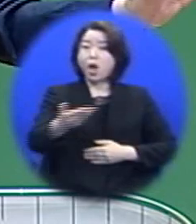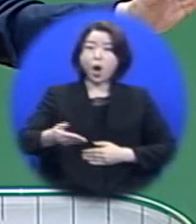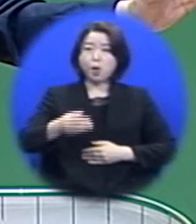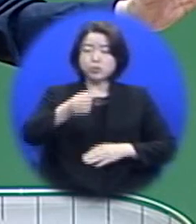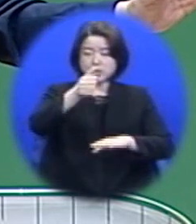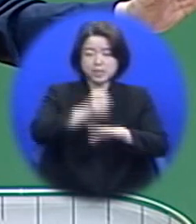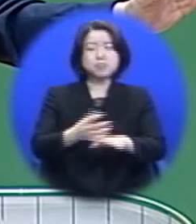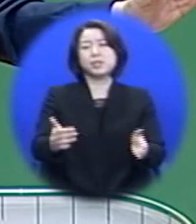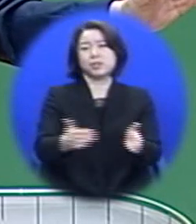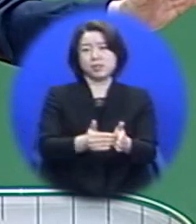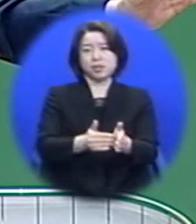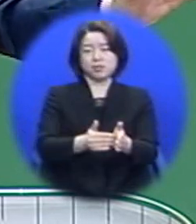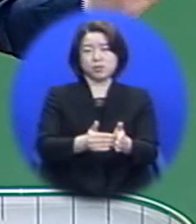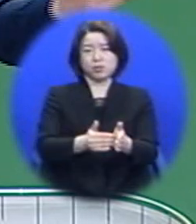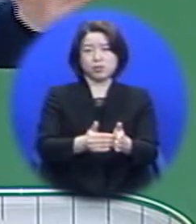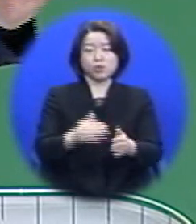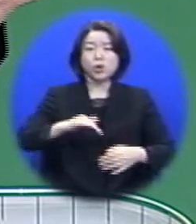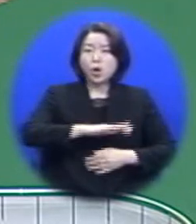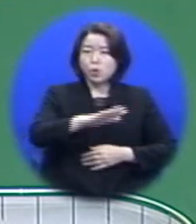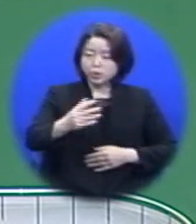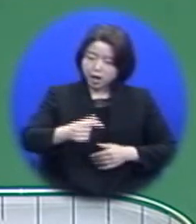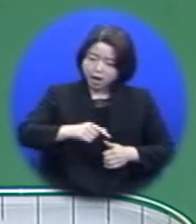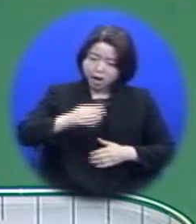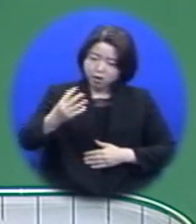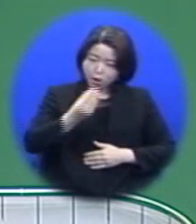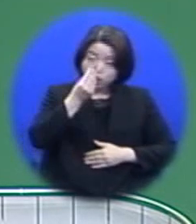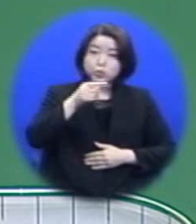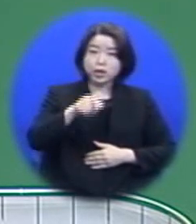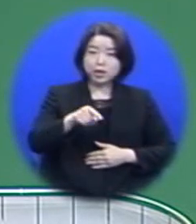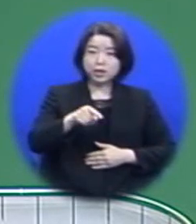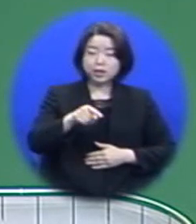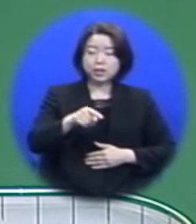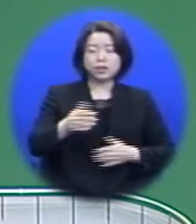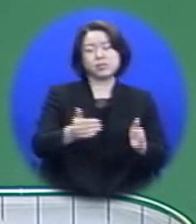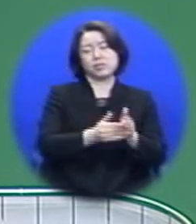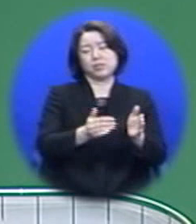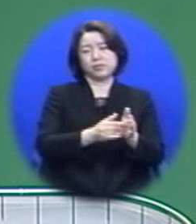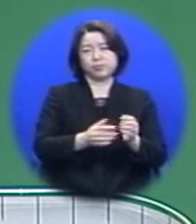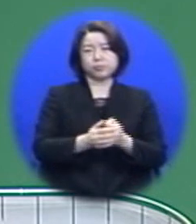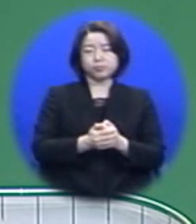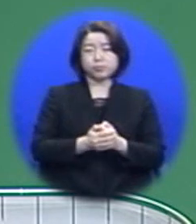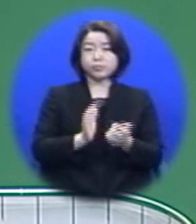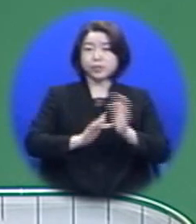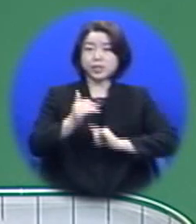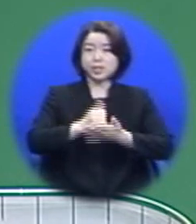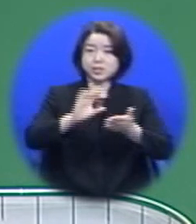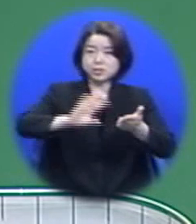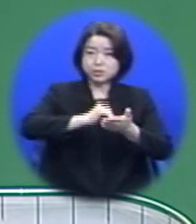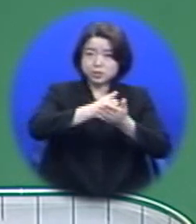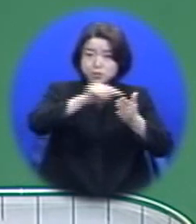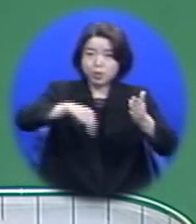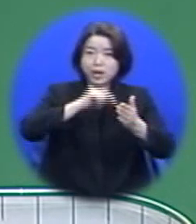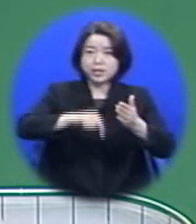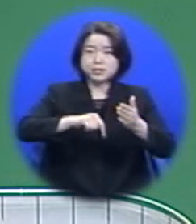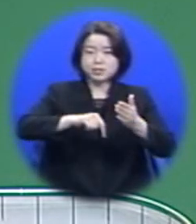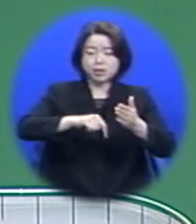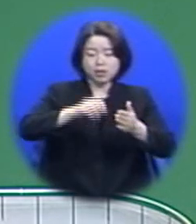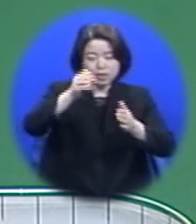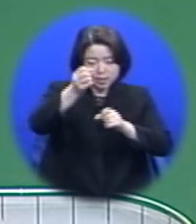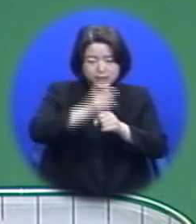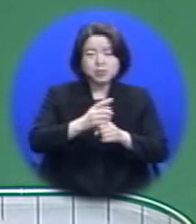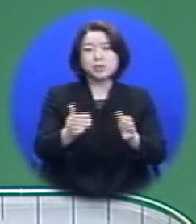끝난 이야기입니다 우리가 거룩하니 끝난 이야기입니다 예수 그리스도 안에서 이미 끝난